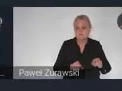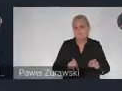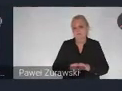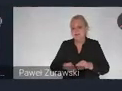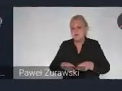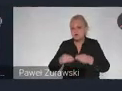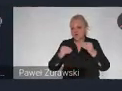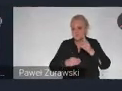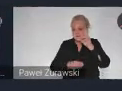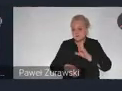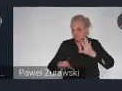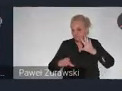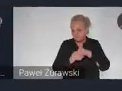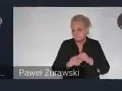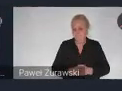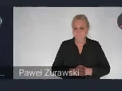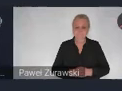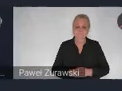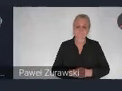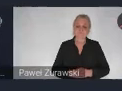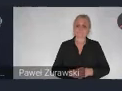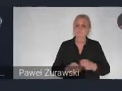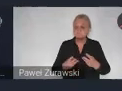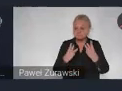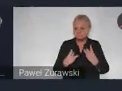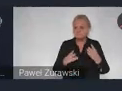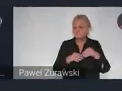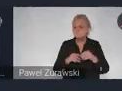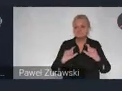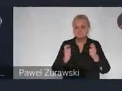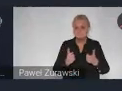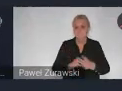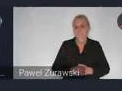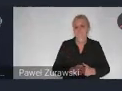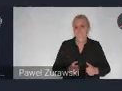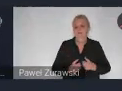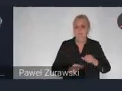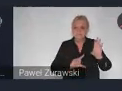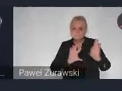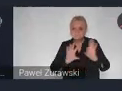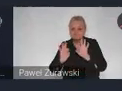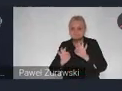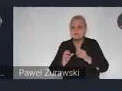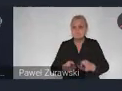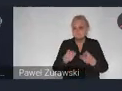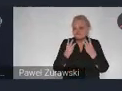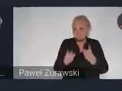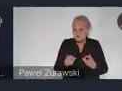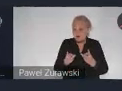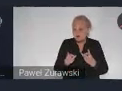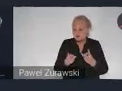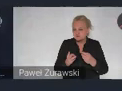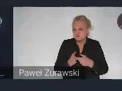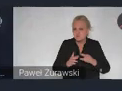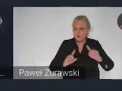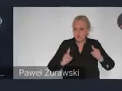rozwoju instytucjonalnego co jest ważne ważne jest aby wyselekcjonować właśnie te najważniejsze